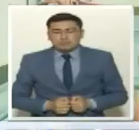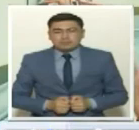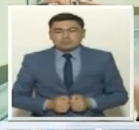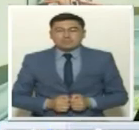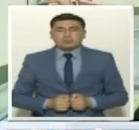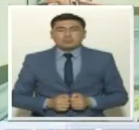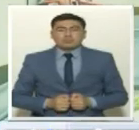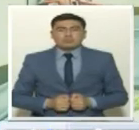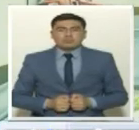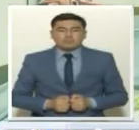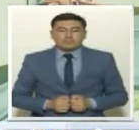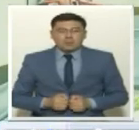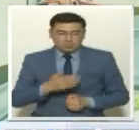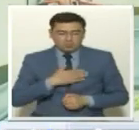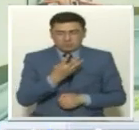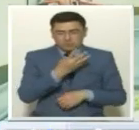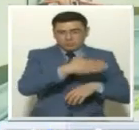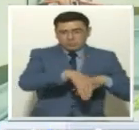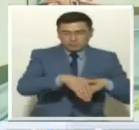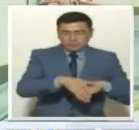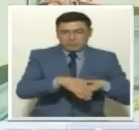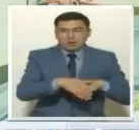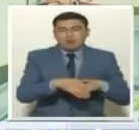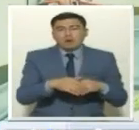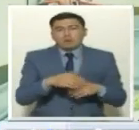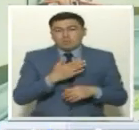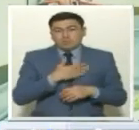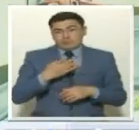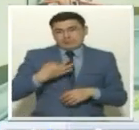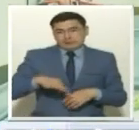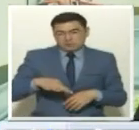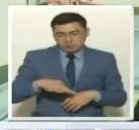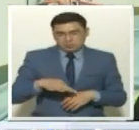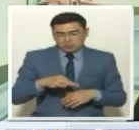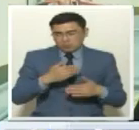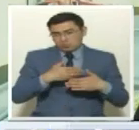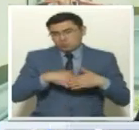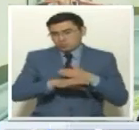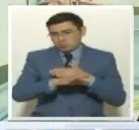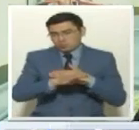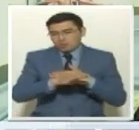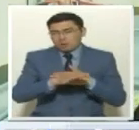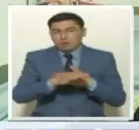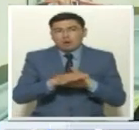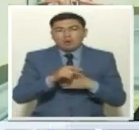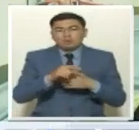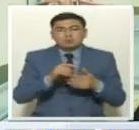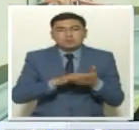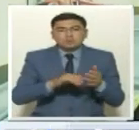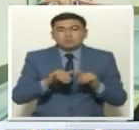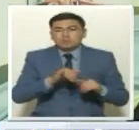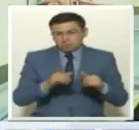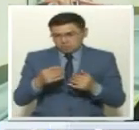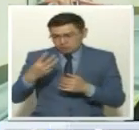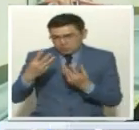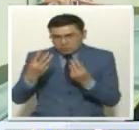Menin balam o jerde 4-nji köşede 264-nji jaydyň içinden menin balam tüskeni bar, çıkkanı jok. Jalpy menin balam mysalga kayda 40 gün boldy